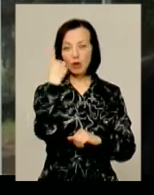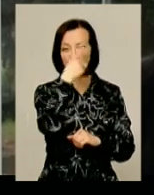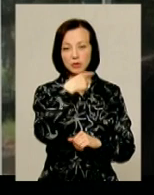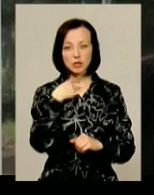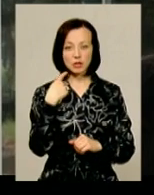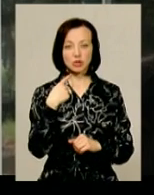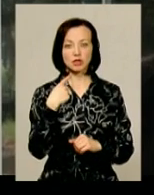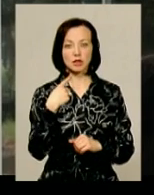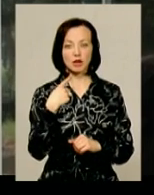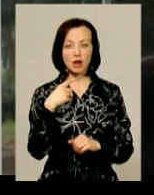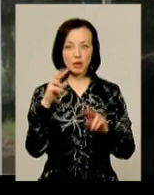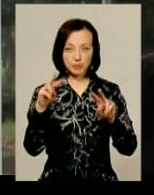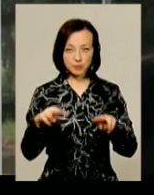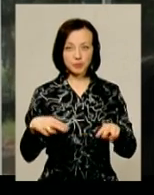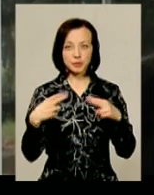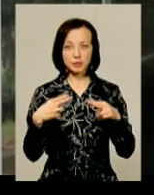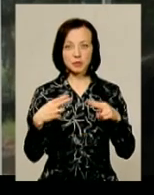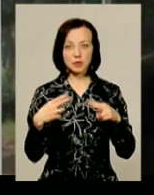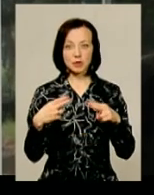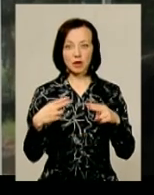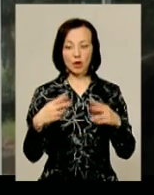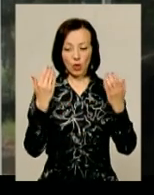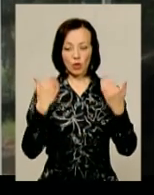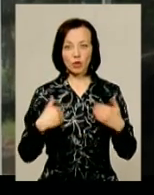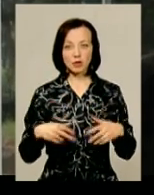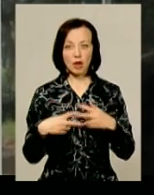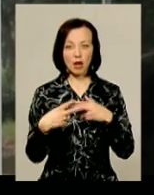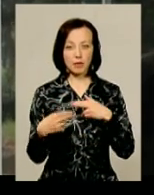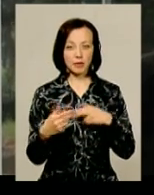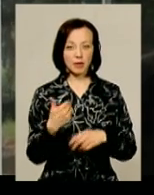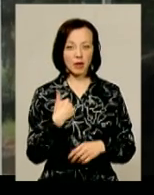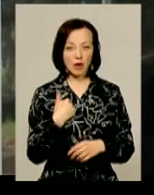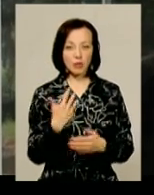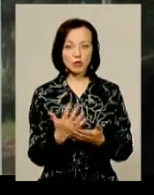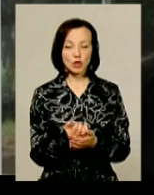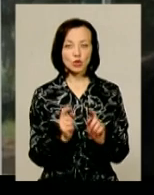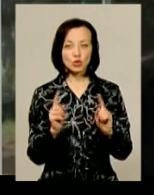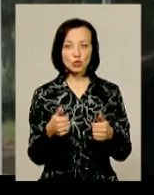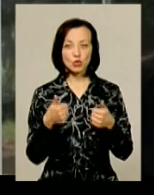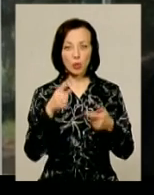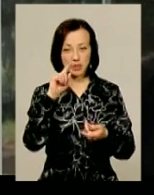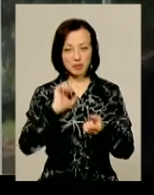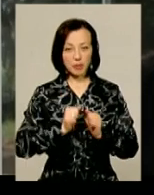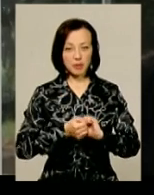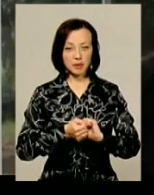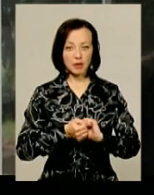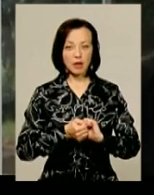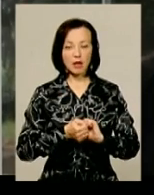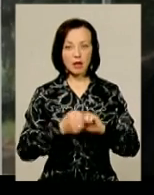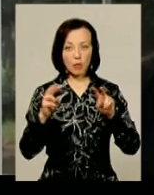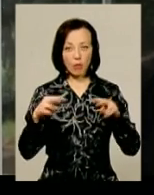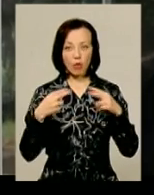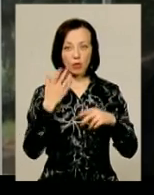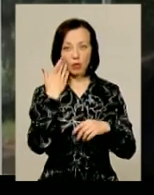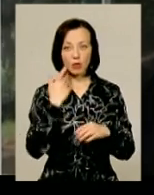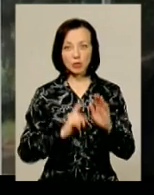обличчя. Очі в очі ми зійшлися, він такого росту примірно, як я. І виходить, я дуже добре запомнила його взгляд.